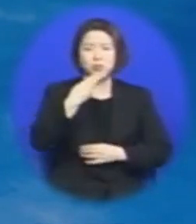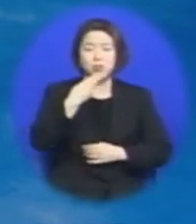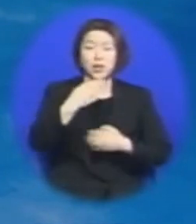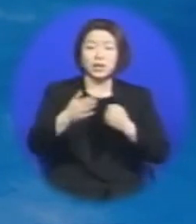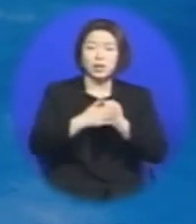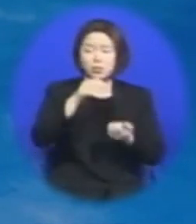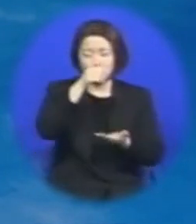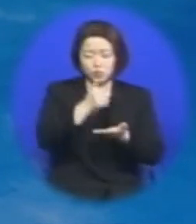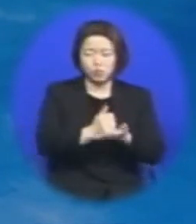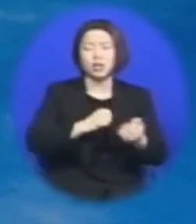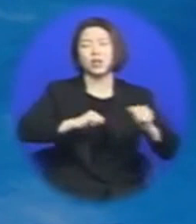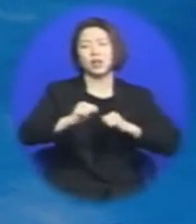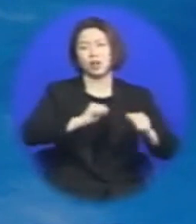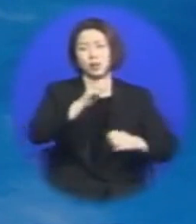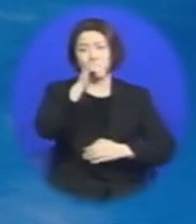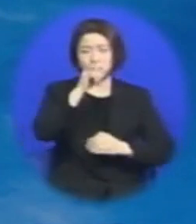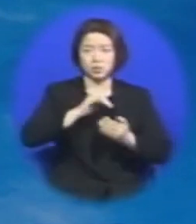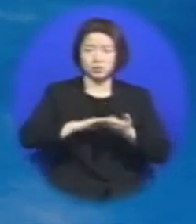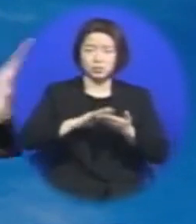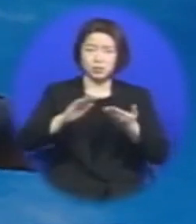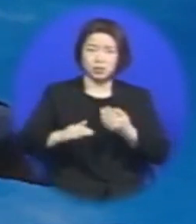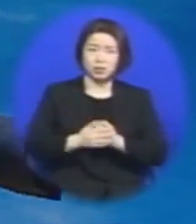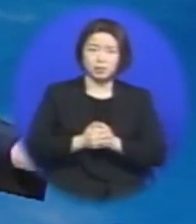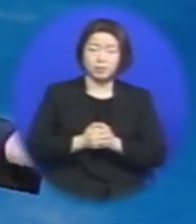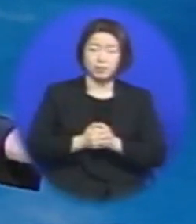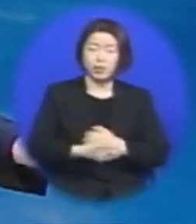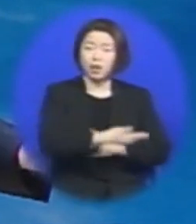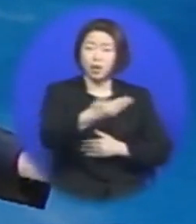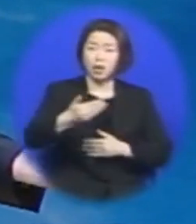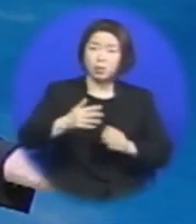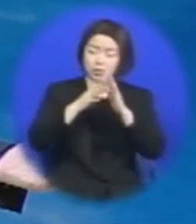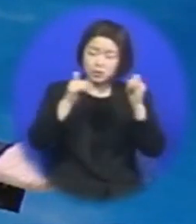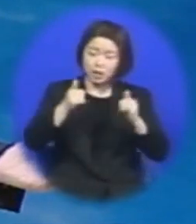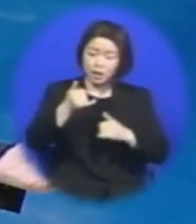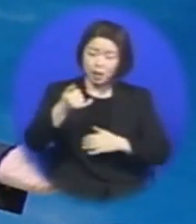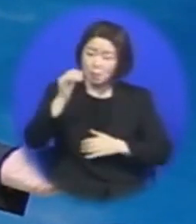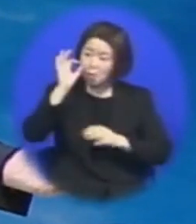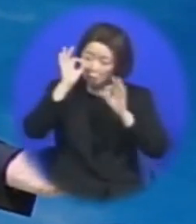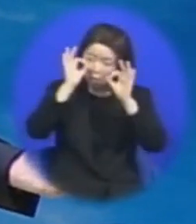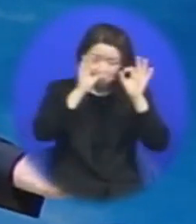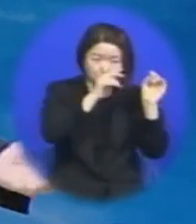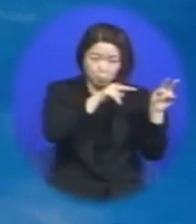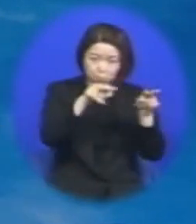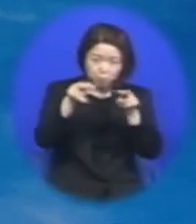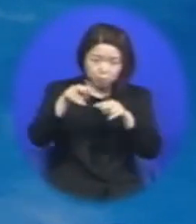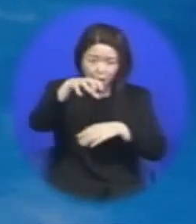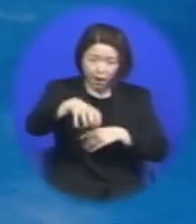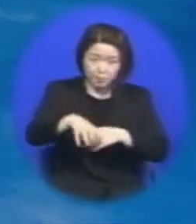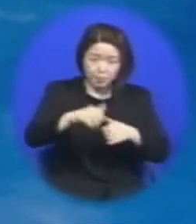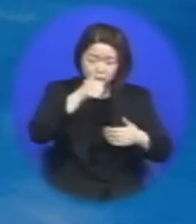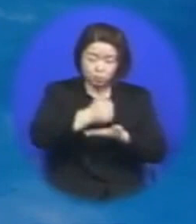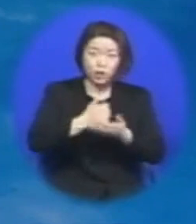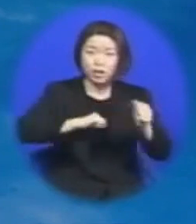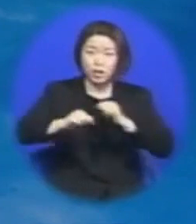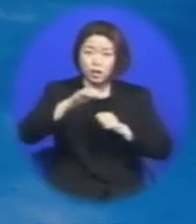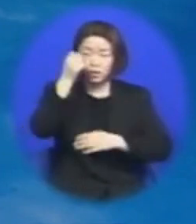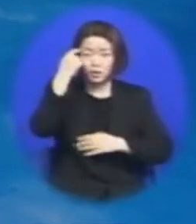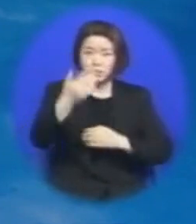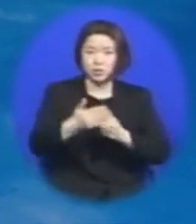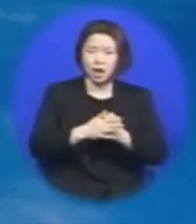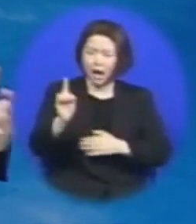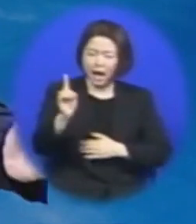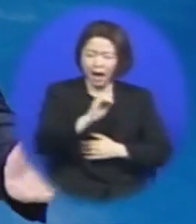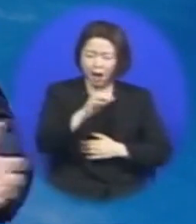짓는 거라니까요 여러분 사람들 보는 앞에서 죄 짓습니까 아무리 죄의 유혹이